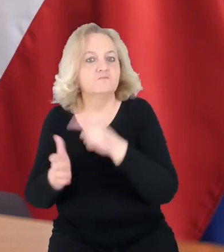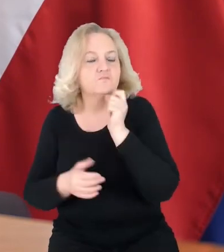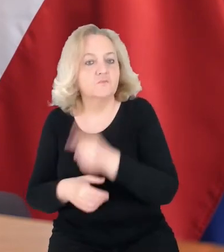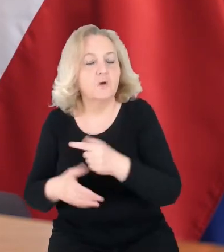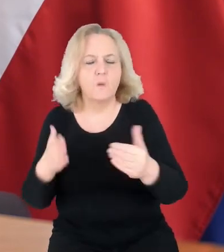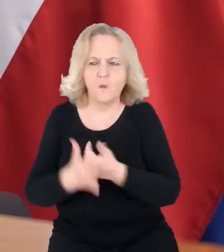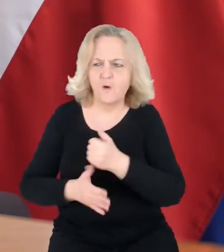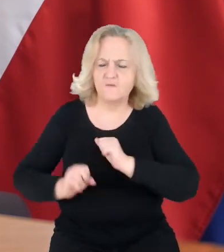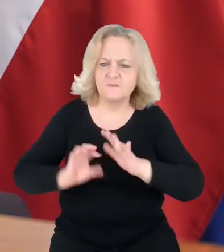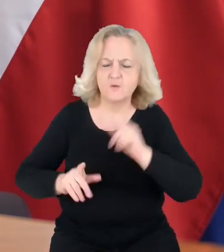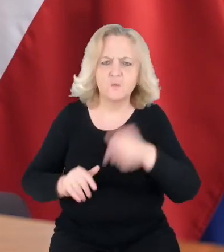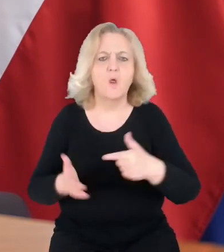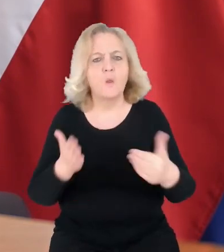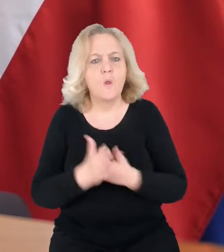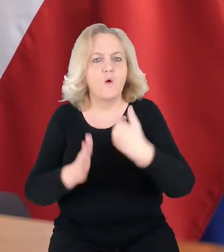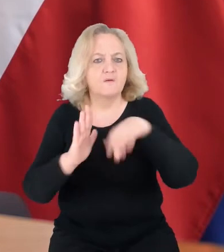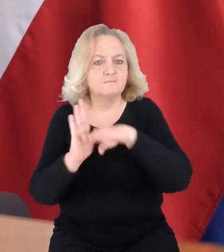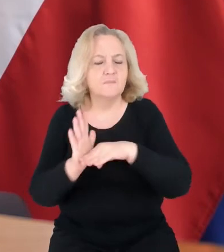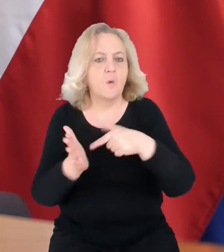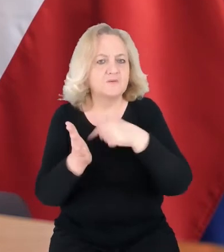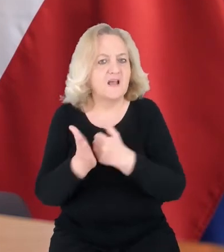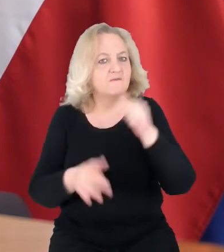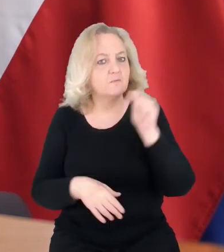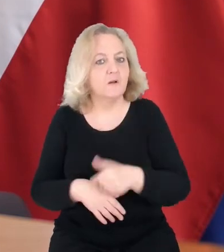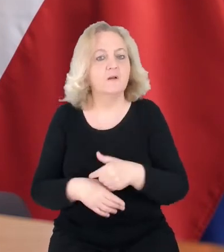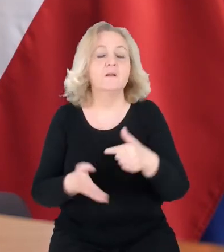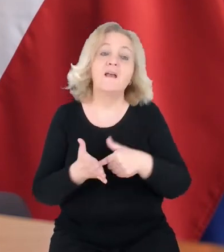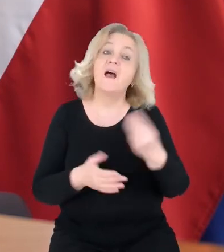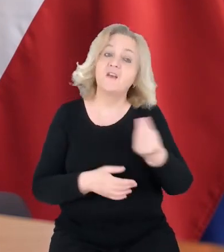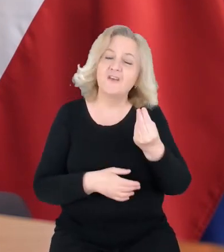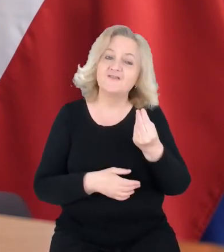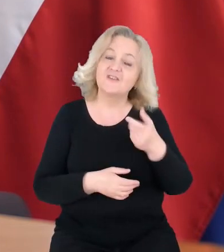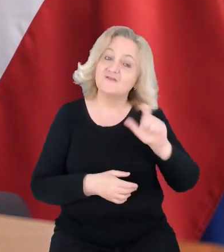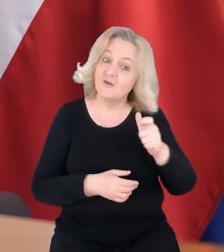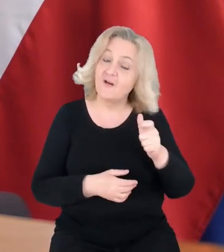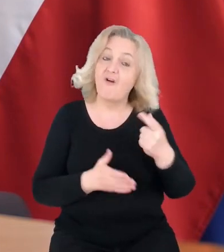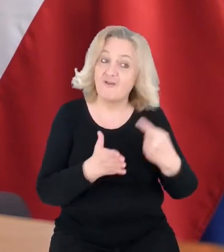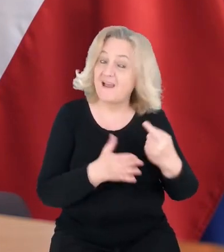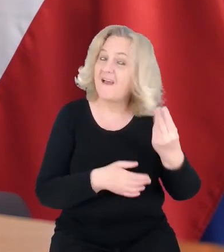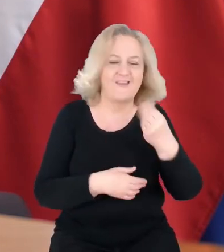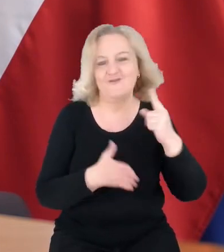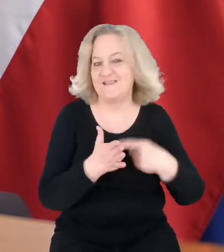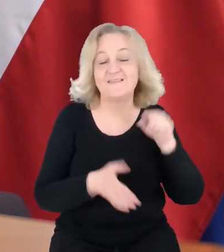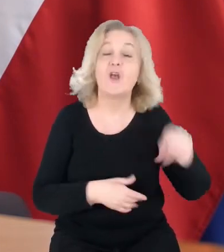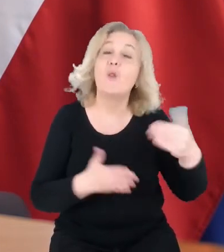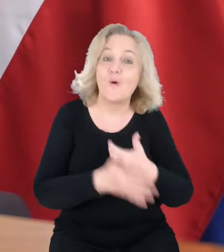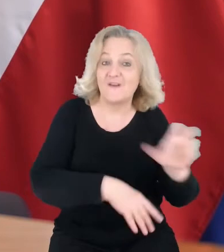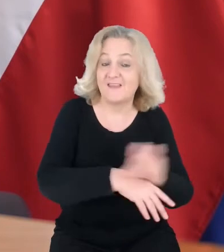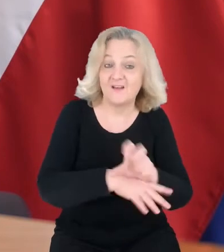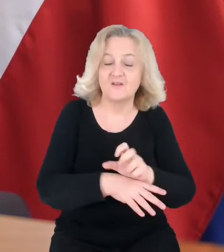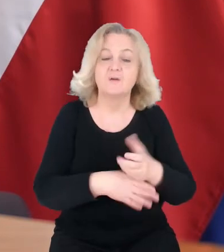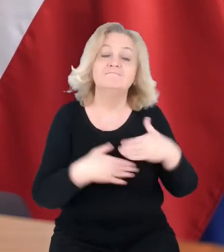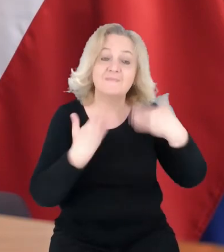podejścia, nowych przepisów i procedur i wreszcie, last but not least, kolejnych nowych technologii służących